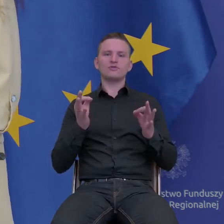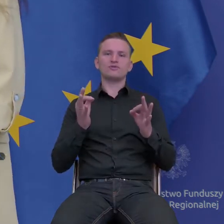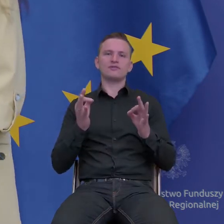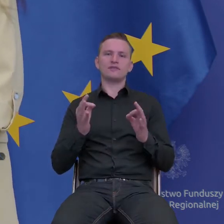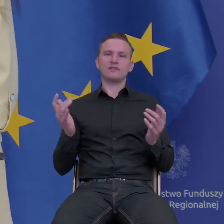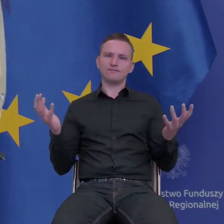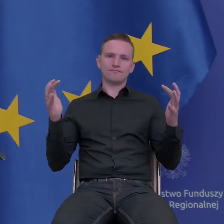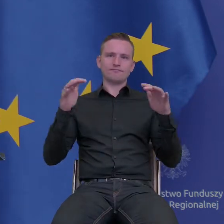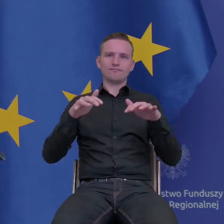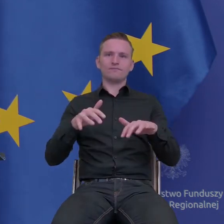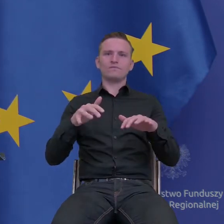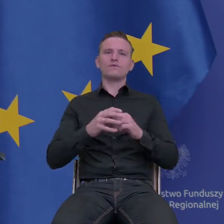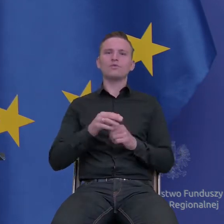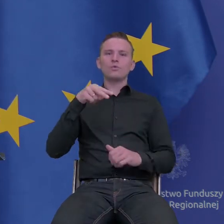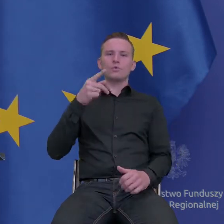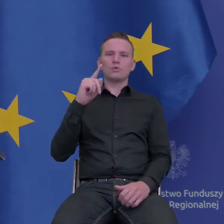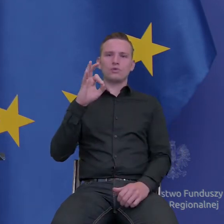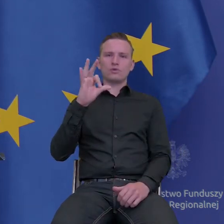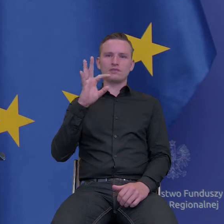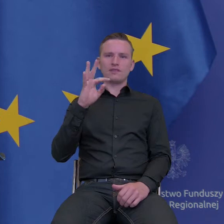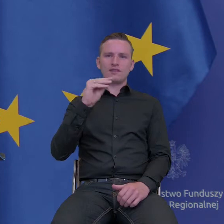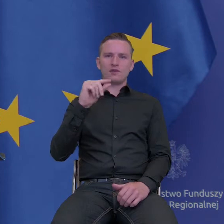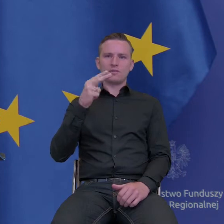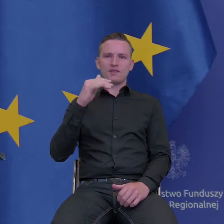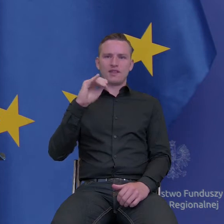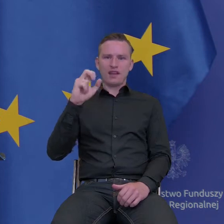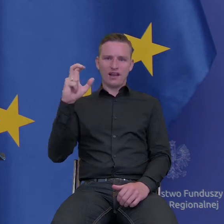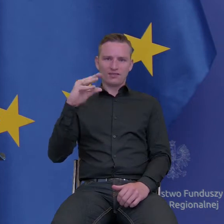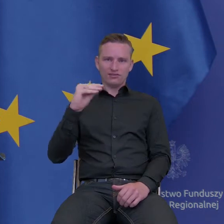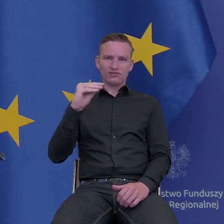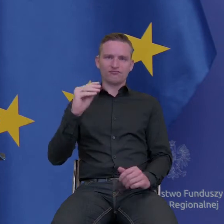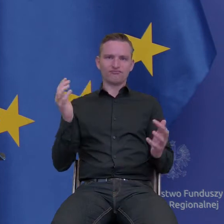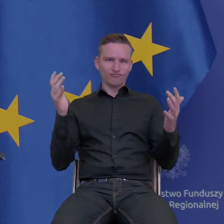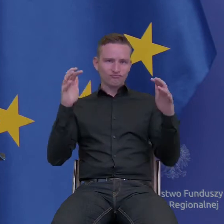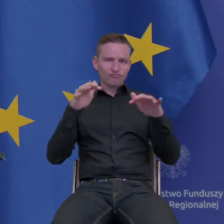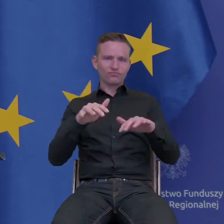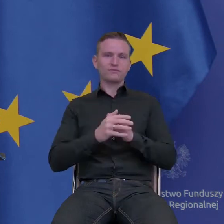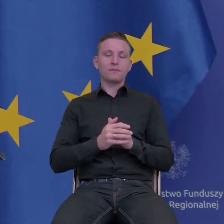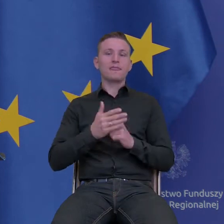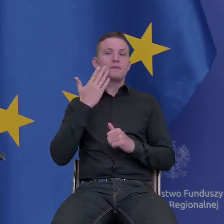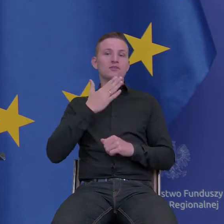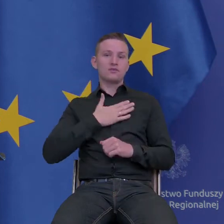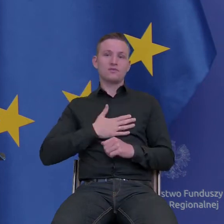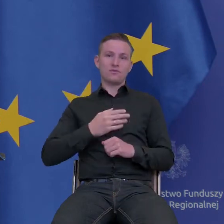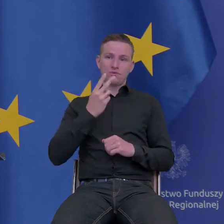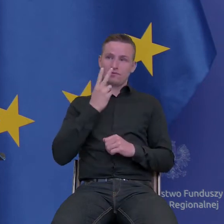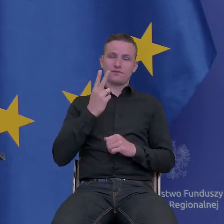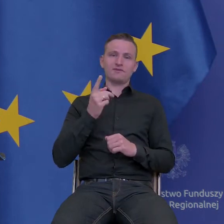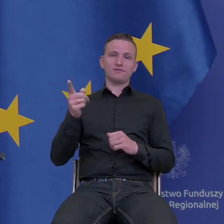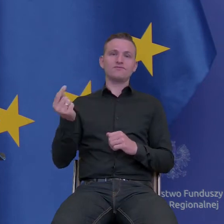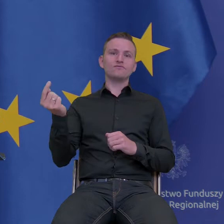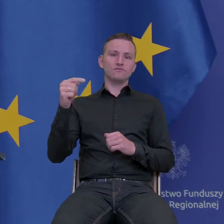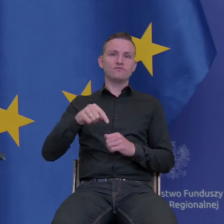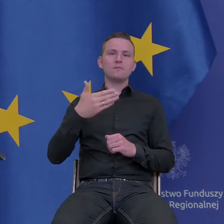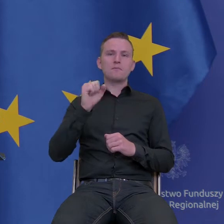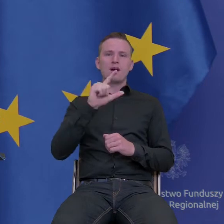i Promocji Funduszy Europejskich. Jak Państwo wiedzą, gala jest transmitowana online i w taki sposób połączymy się